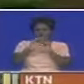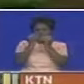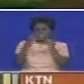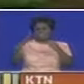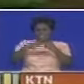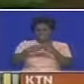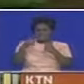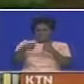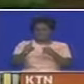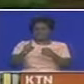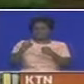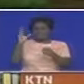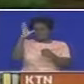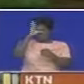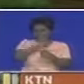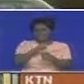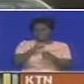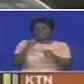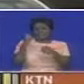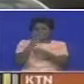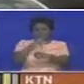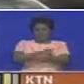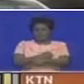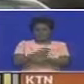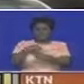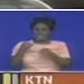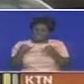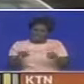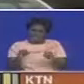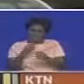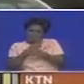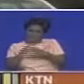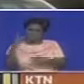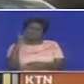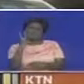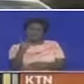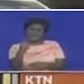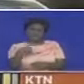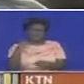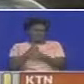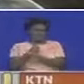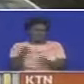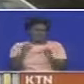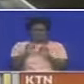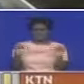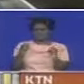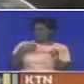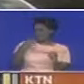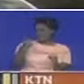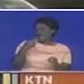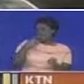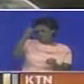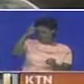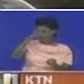N kuka kik shu pili nikaj formia siku vizuri nikaia wazazi wangu